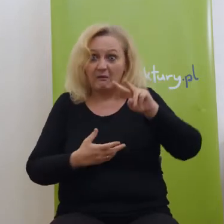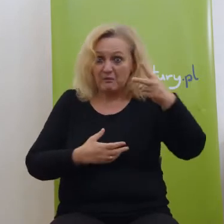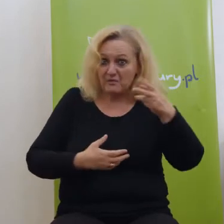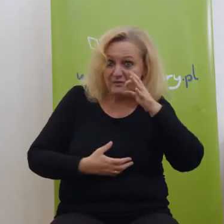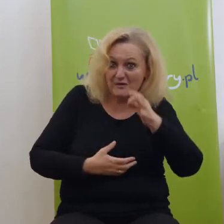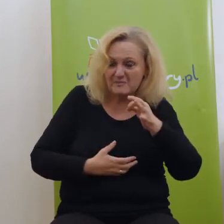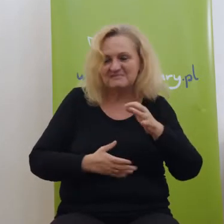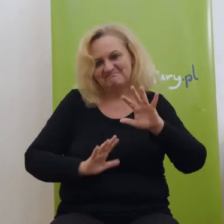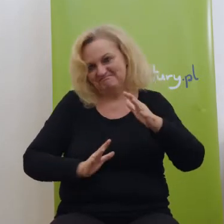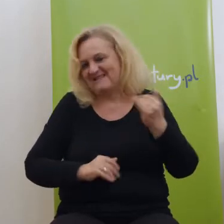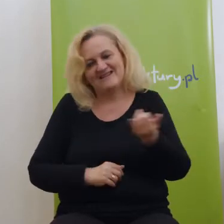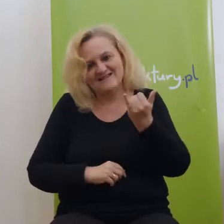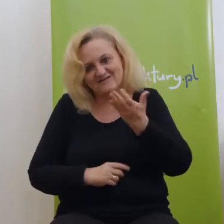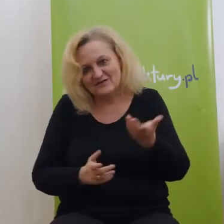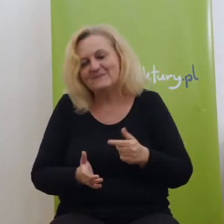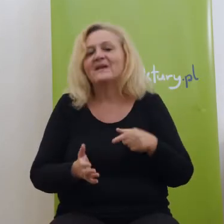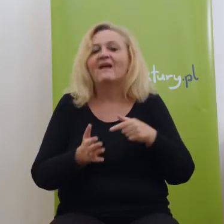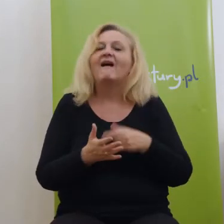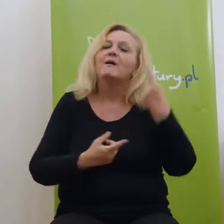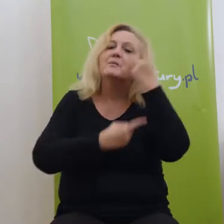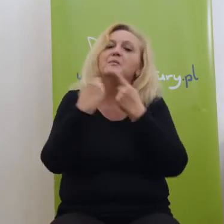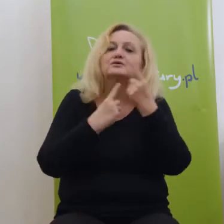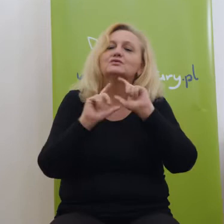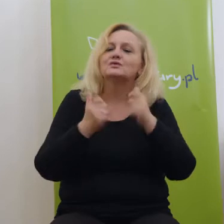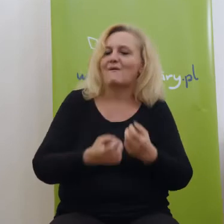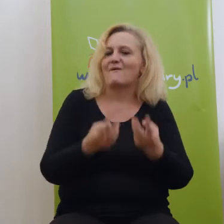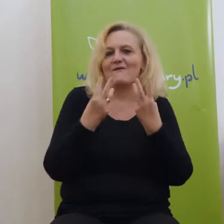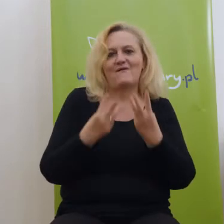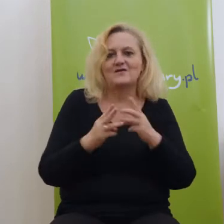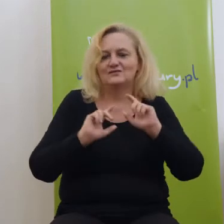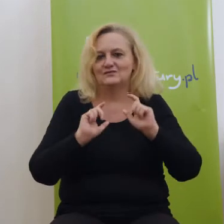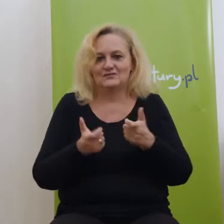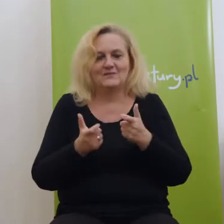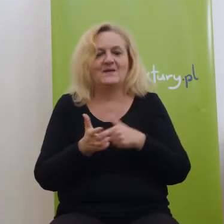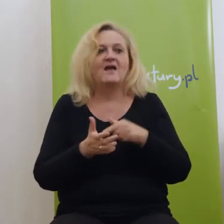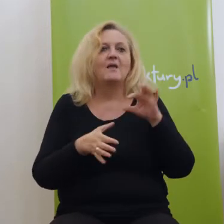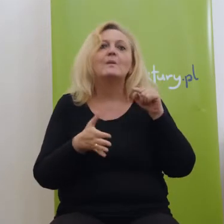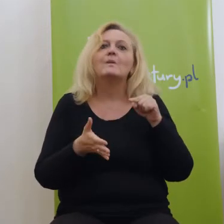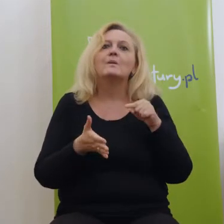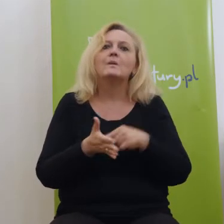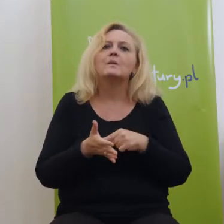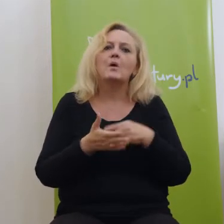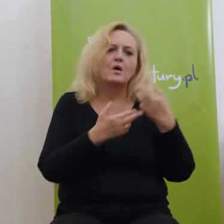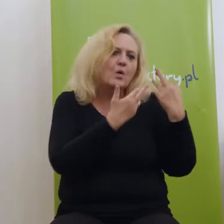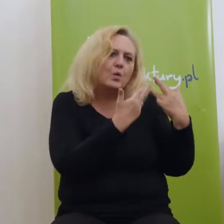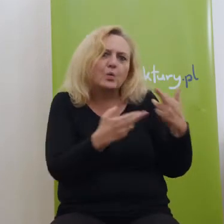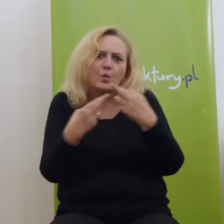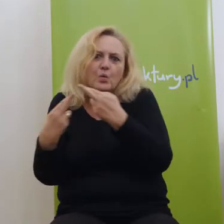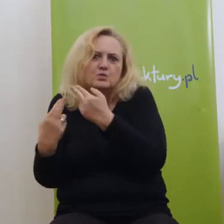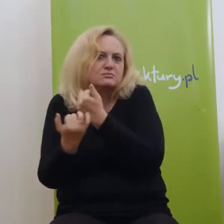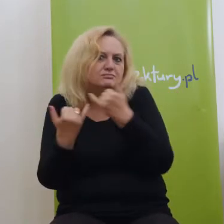wychodzi. No ale myślę, że ważne jest to, że na tym styku różności